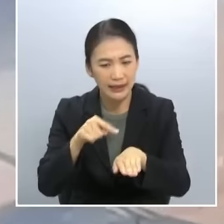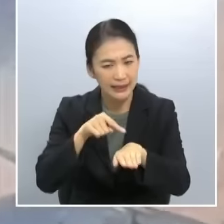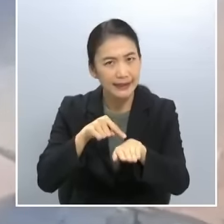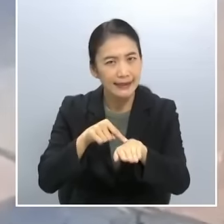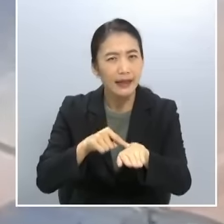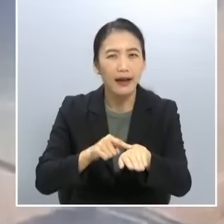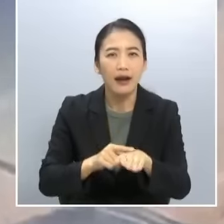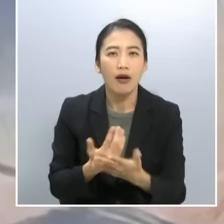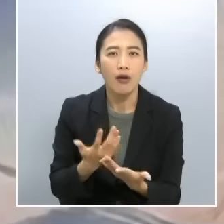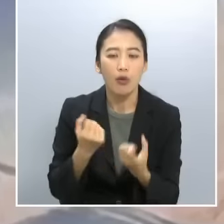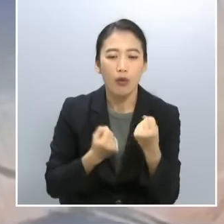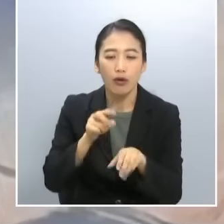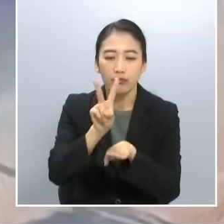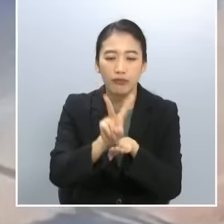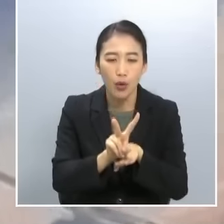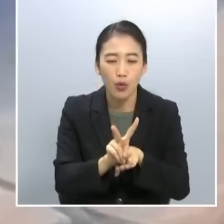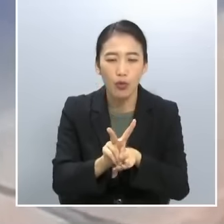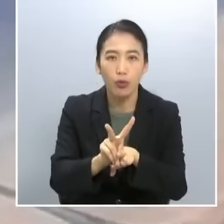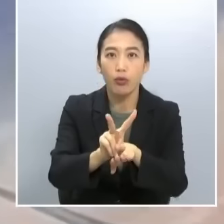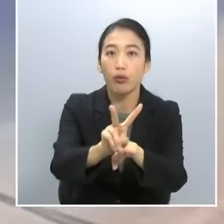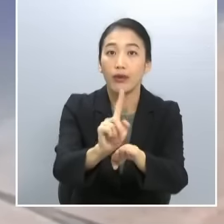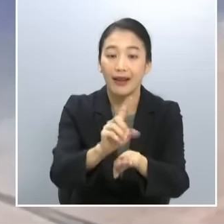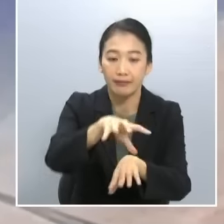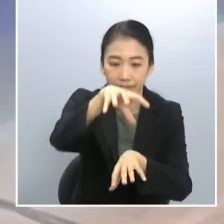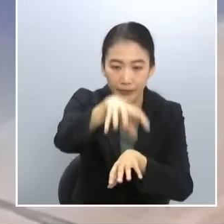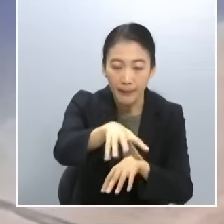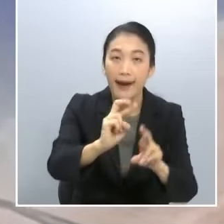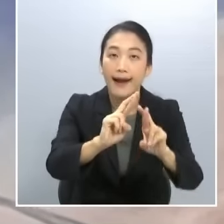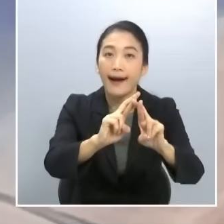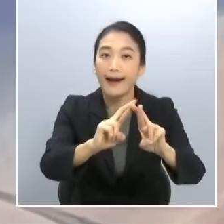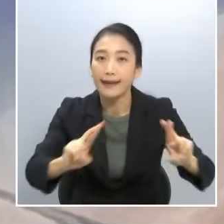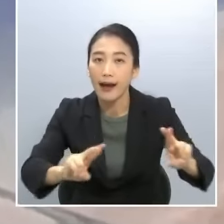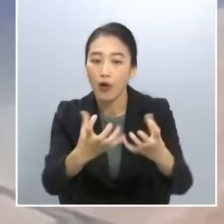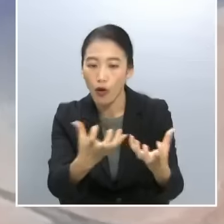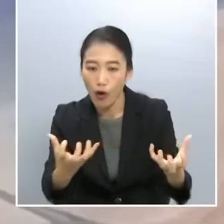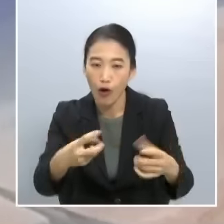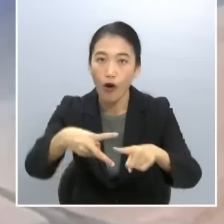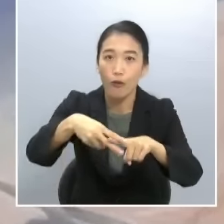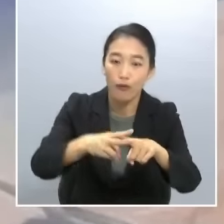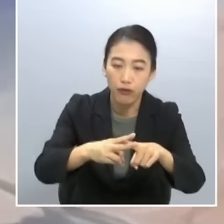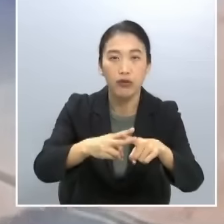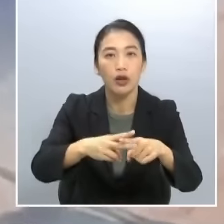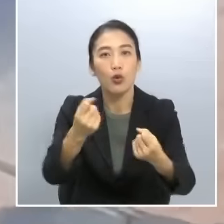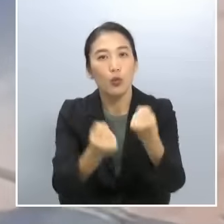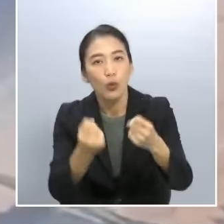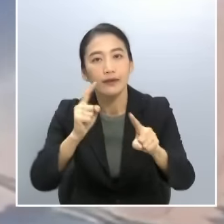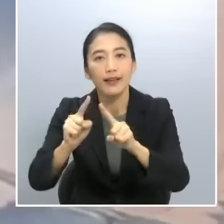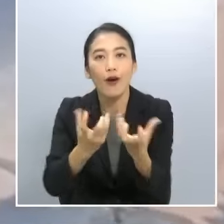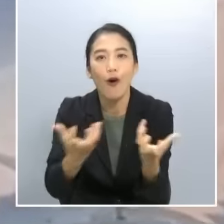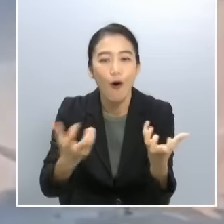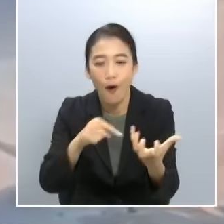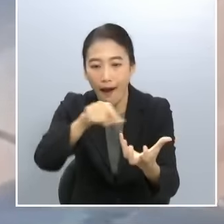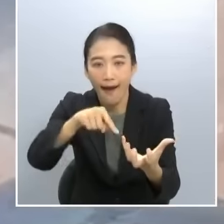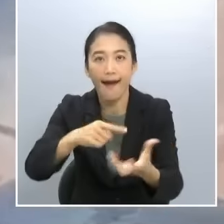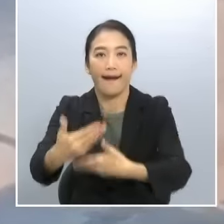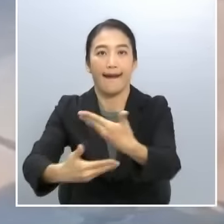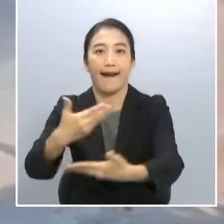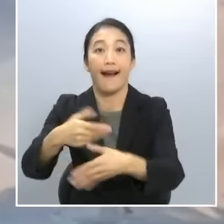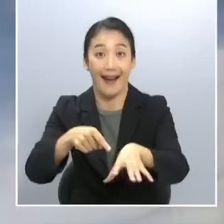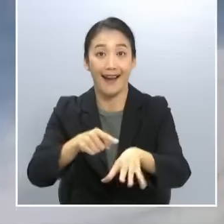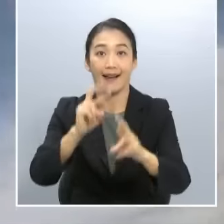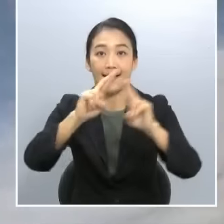มั้ยค่ะอ่าเนี่ยนะครับอะไหล่รถนะนี่นะฮะช่วง18:00